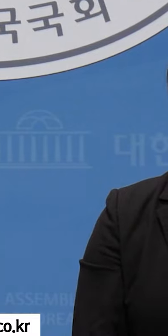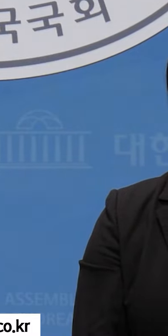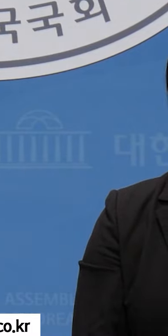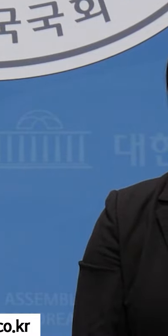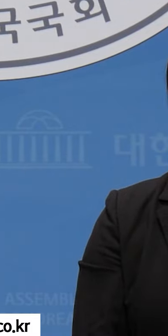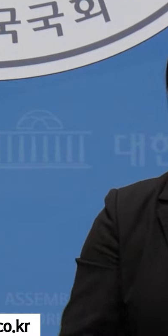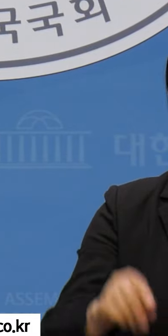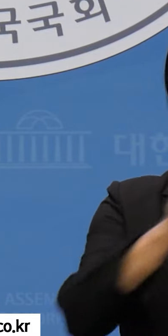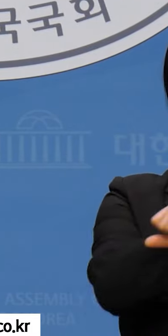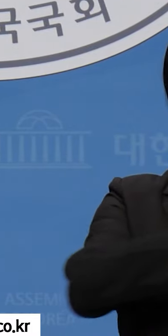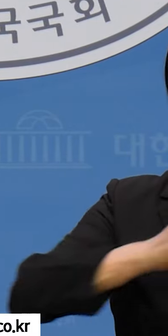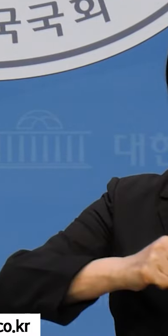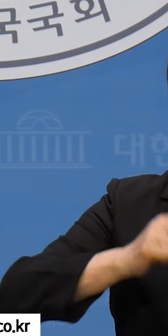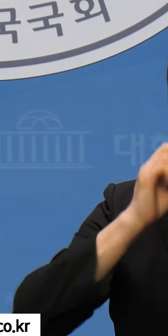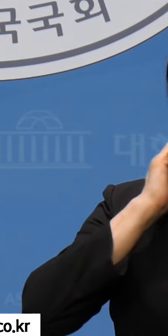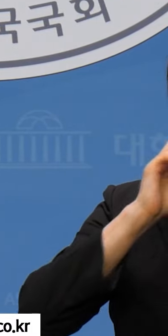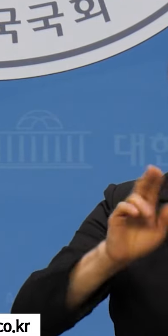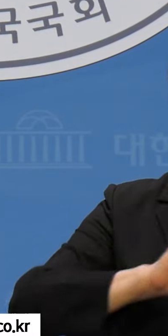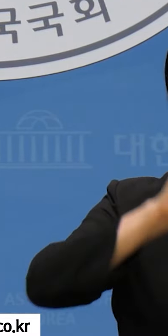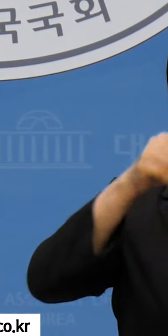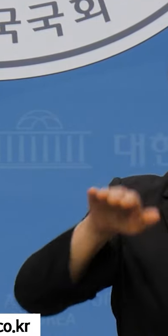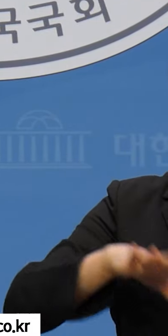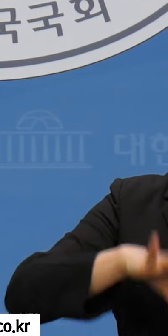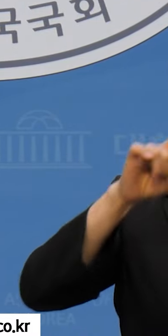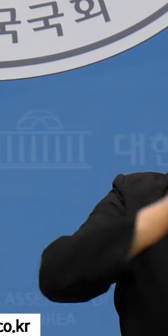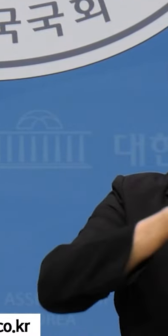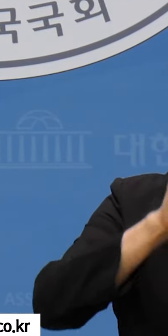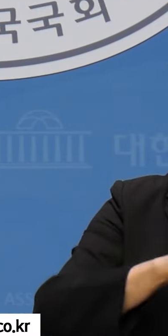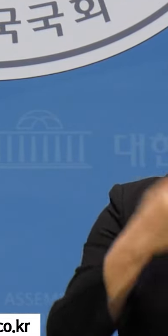거친 광야의 길, 초심으로 돌아가